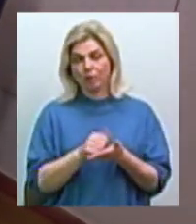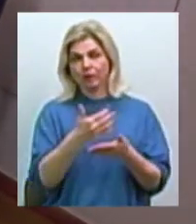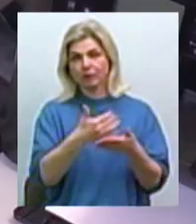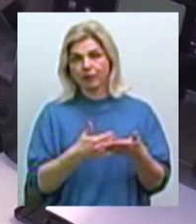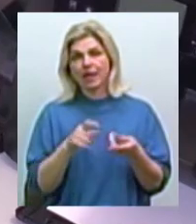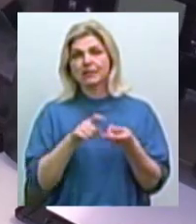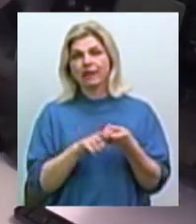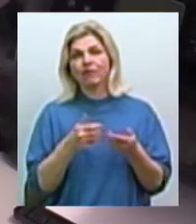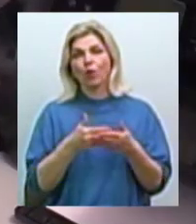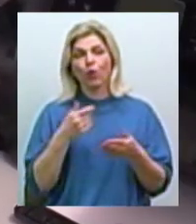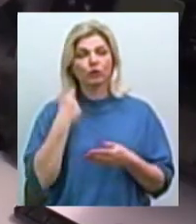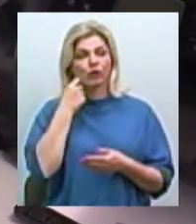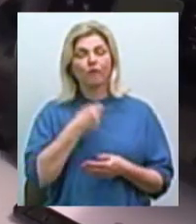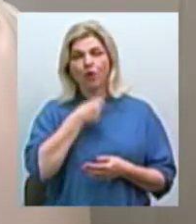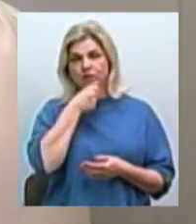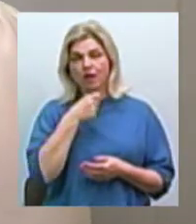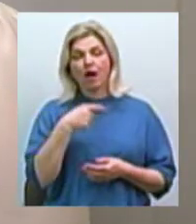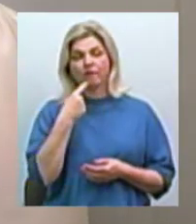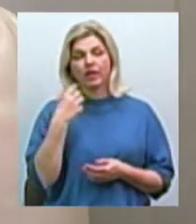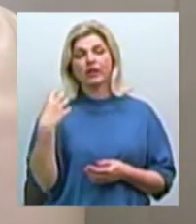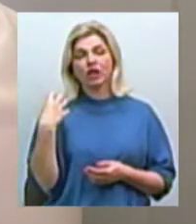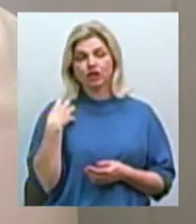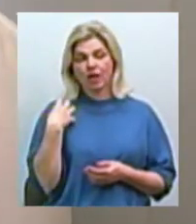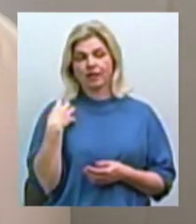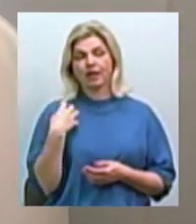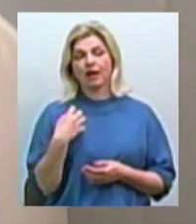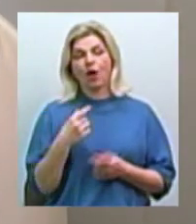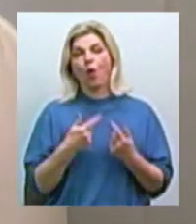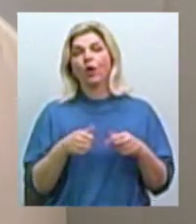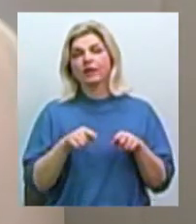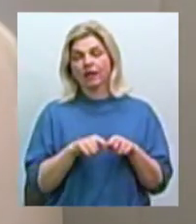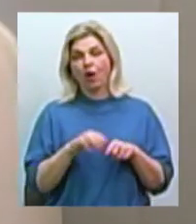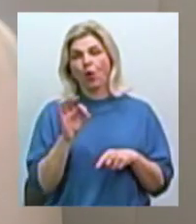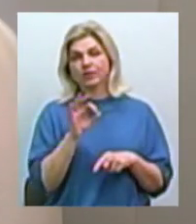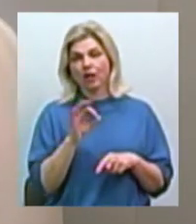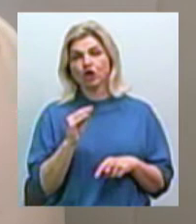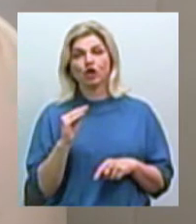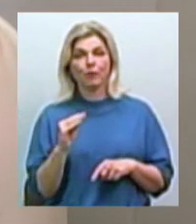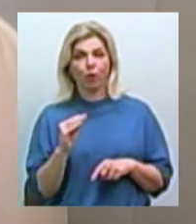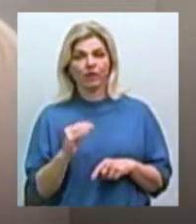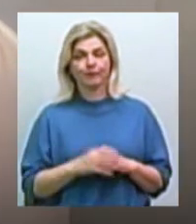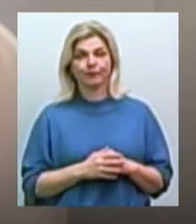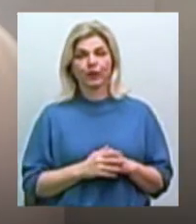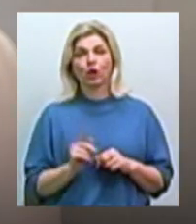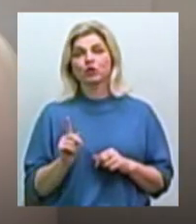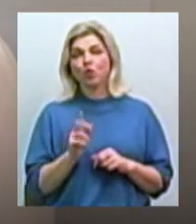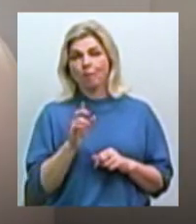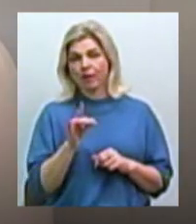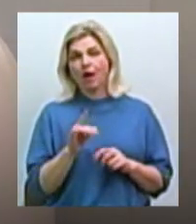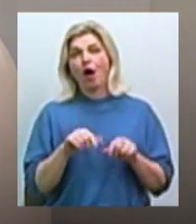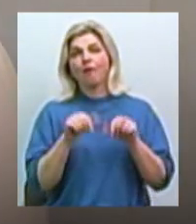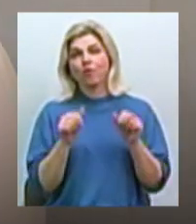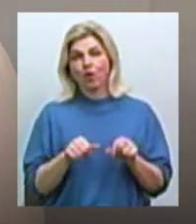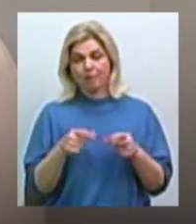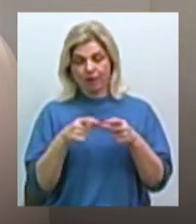віку, говорить начальниця відділу по роботі з єдиним державним демографічним реєстром Оксана Жеброва. Для того, щоб оформити ID-карту